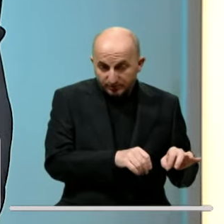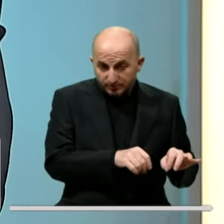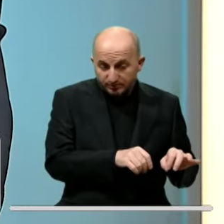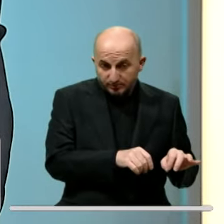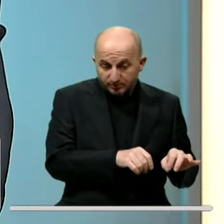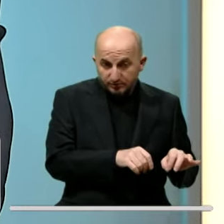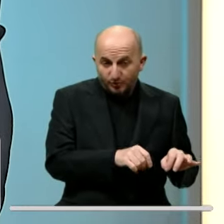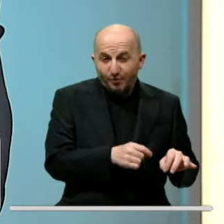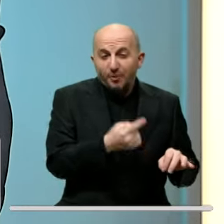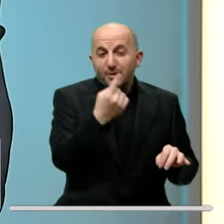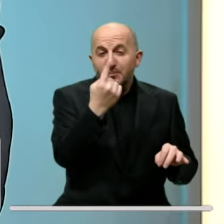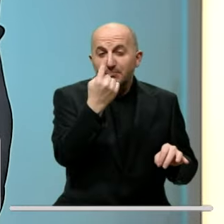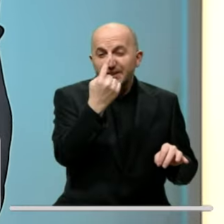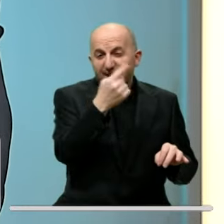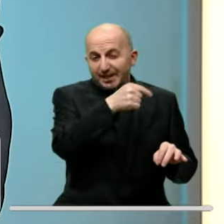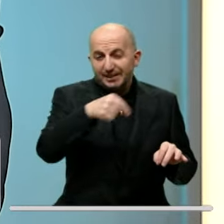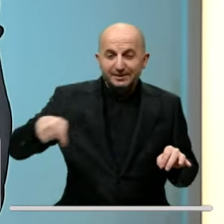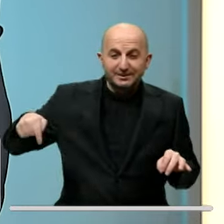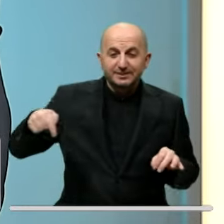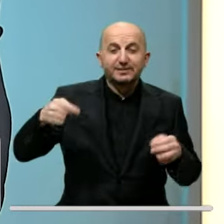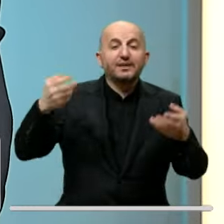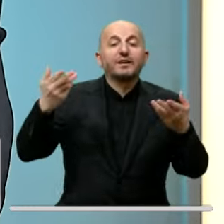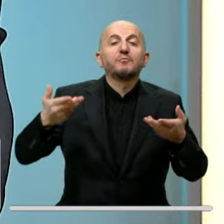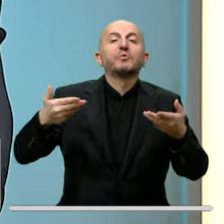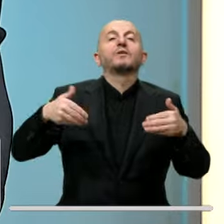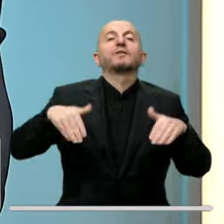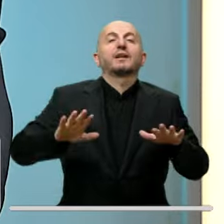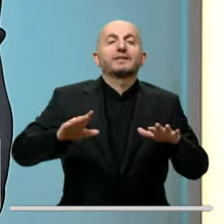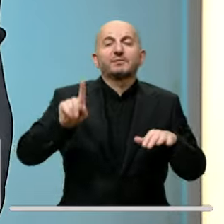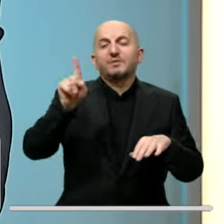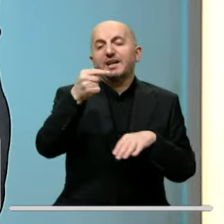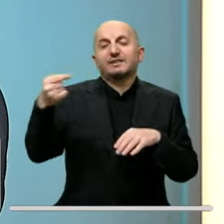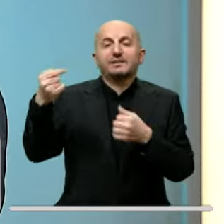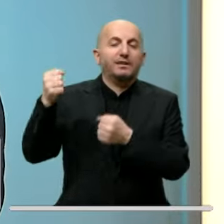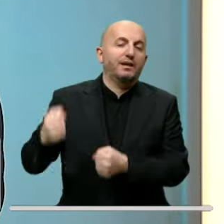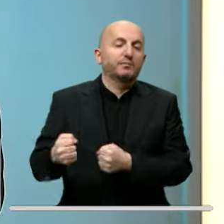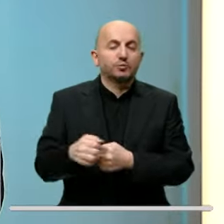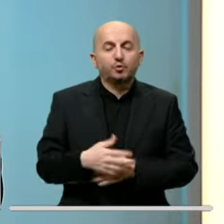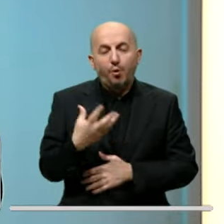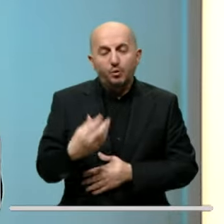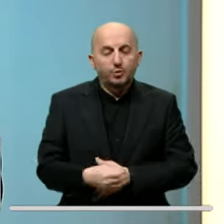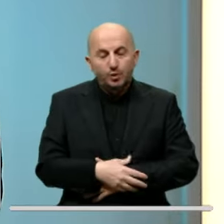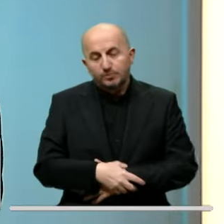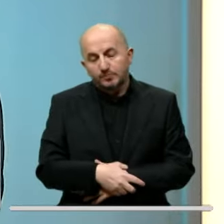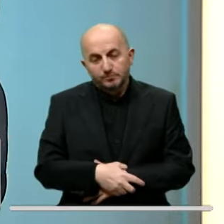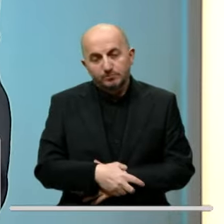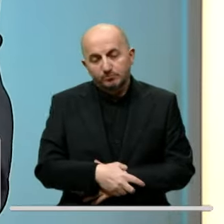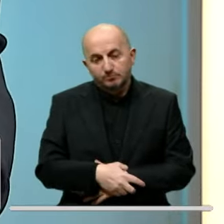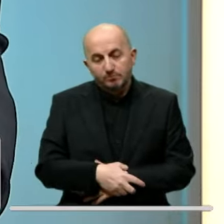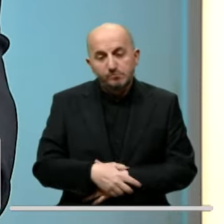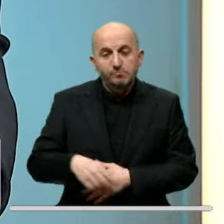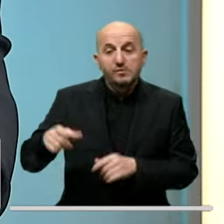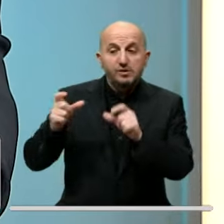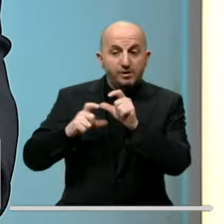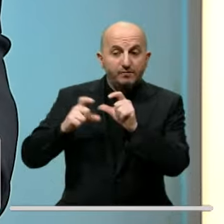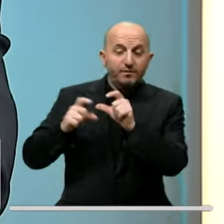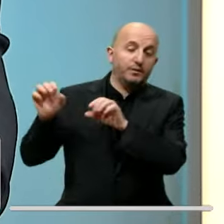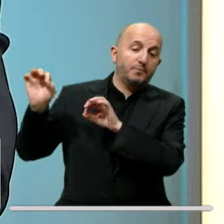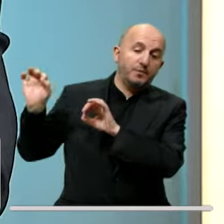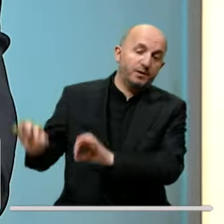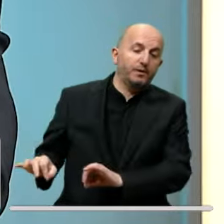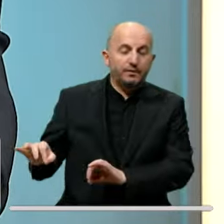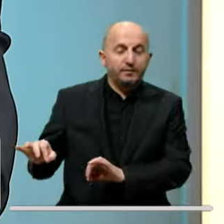şartı geçersizdir. Sadece o şartı geçersizdir. O zaman bir eksik kalıyor. Bir eksik kalmış oluyor. Safa'dan